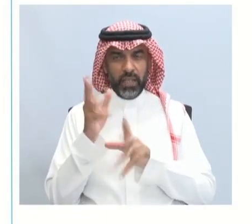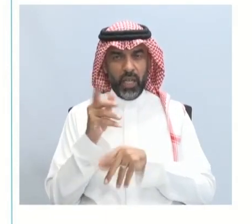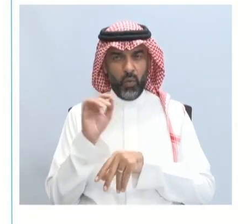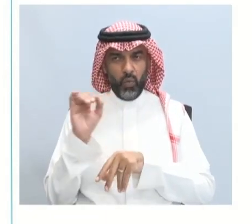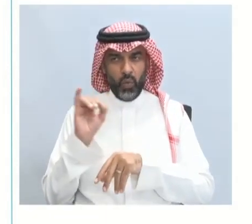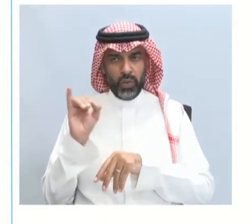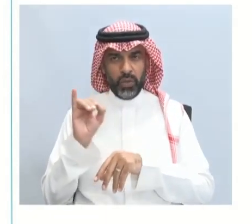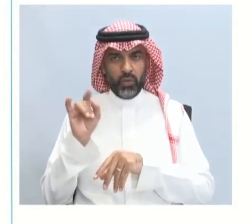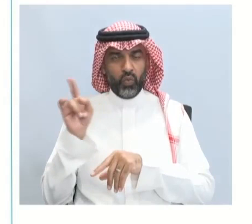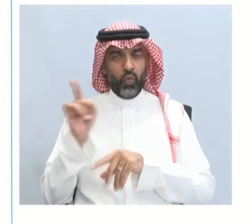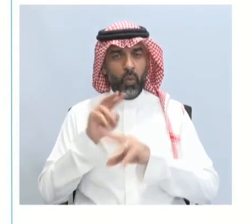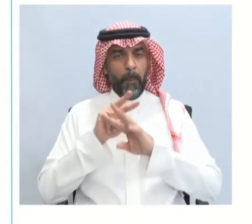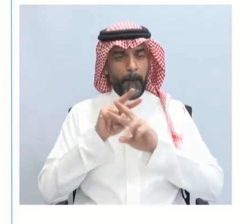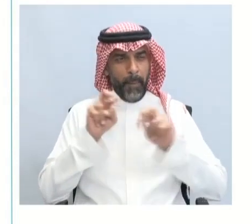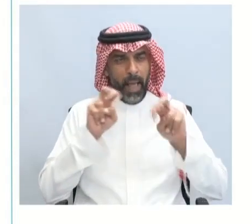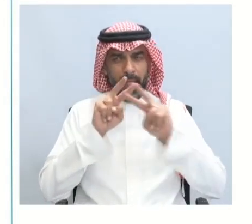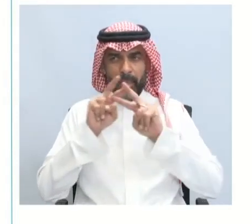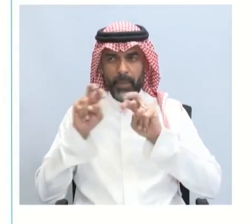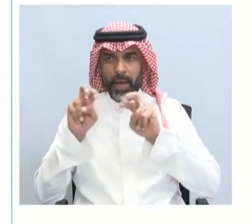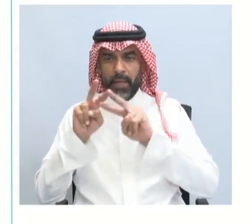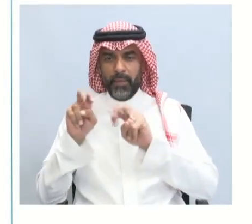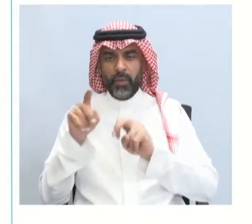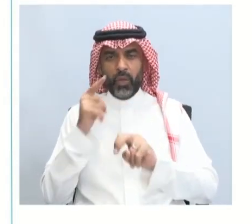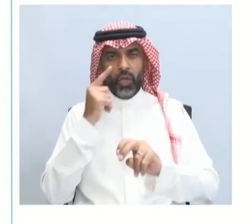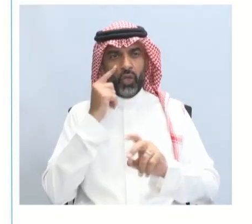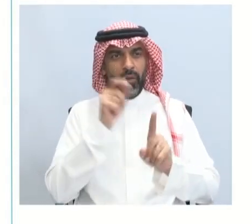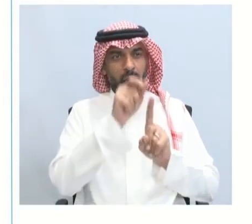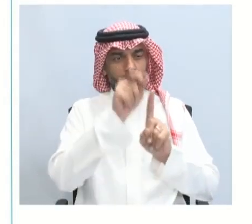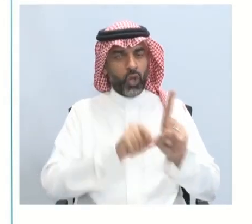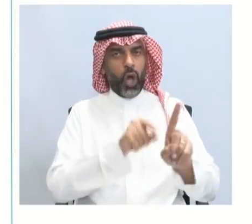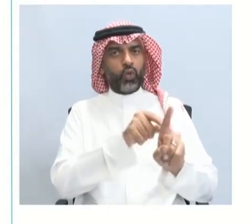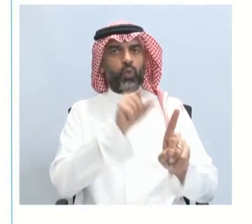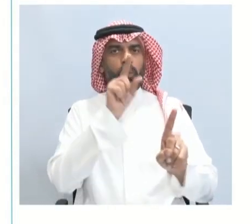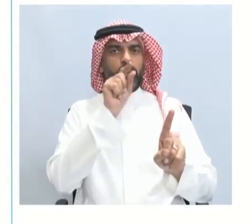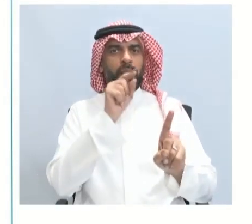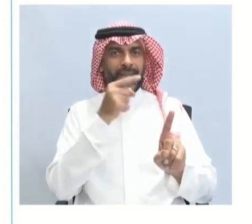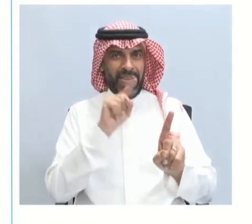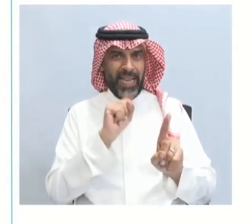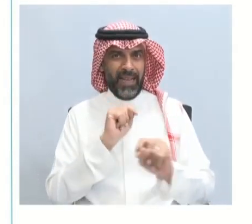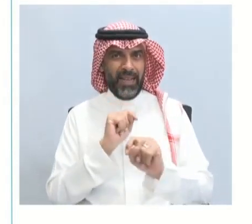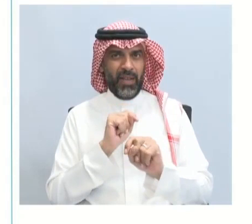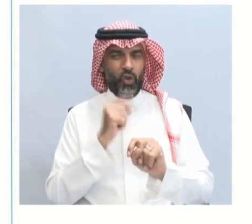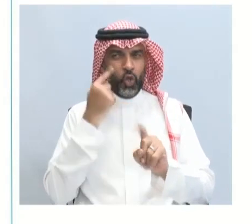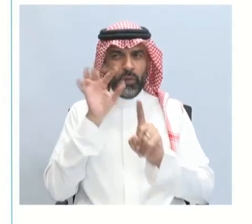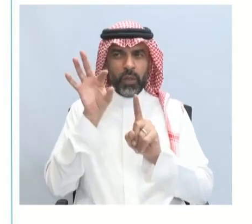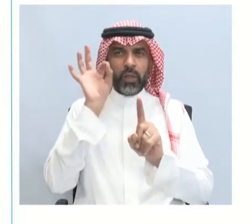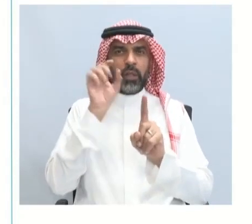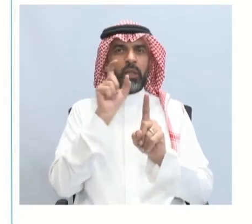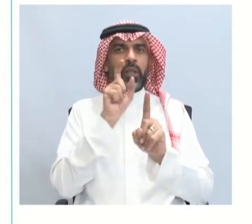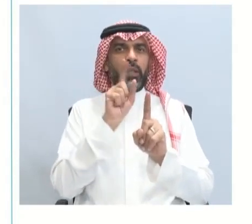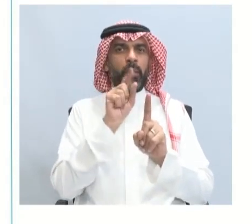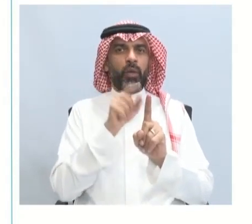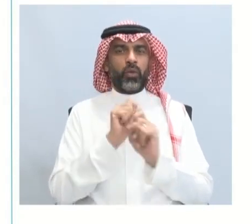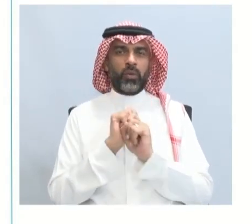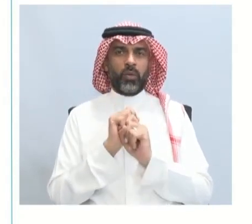الاشخاص الذين ليس لديهم اي درجه في التميز بالتاكيد لا المنظمات في الوقت الحالي تبحث عن